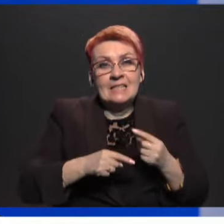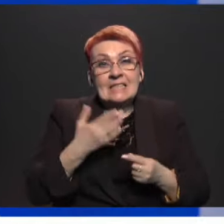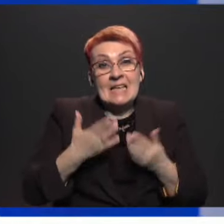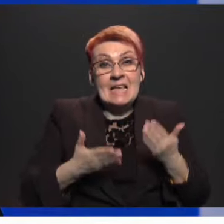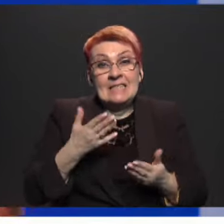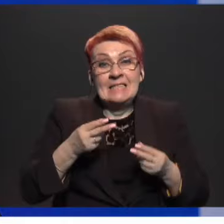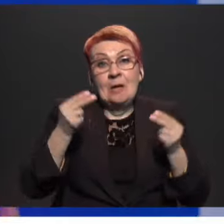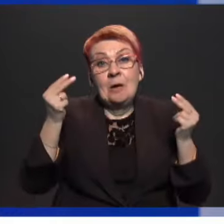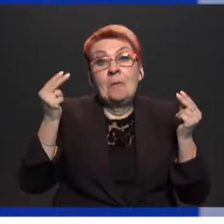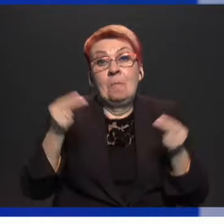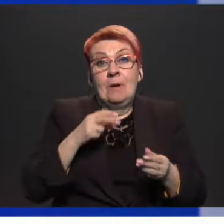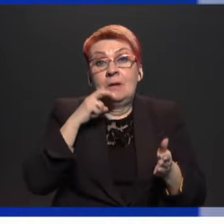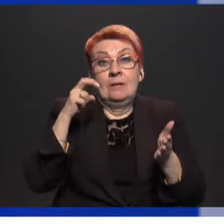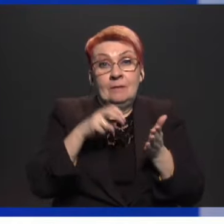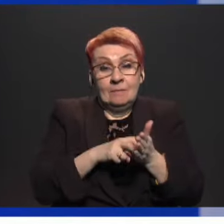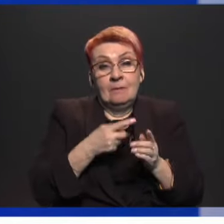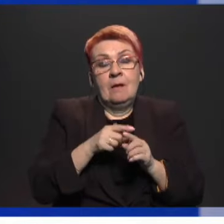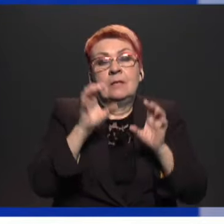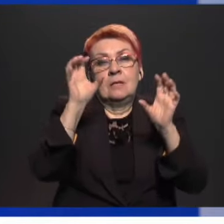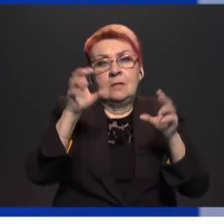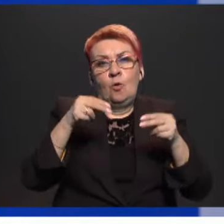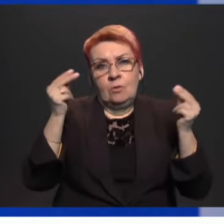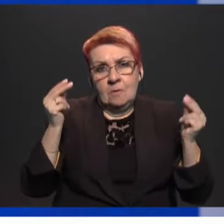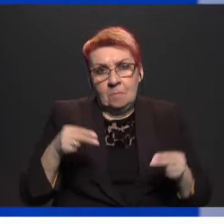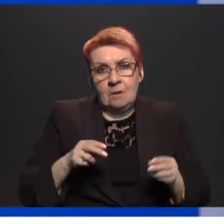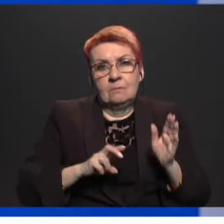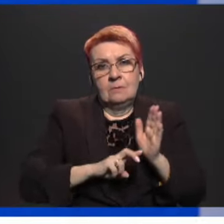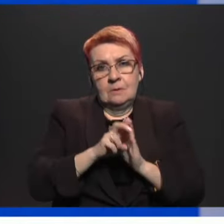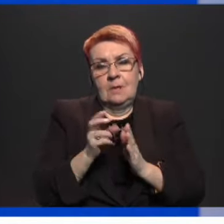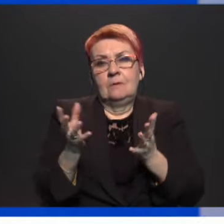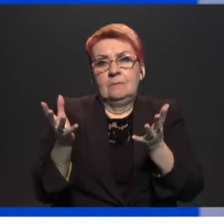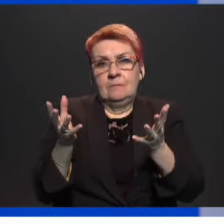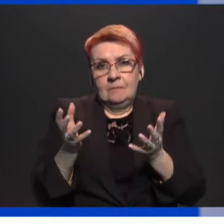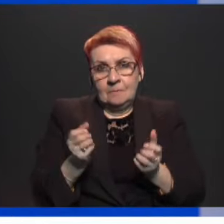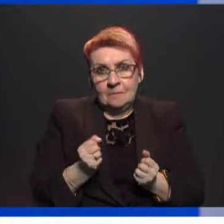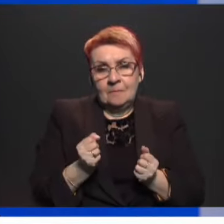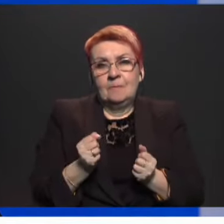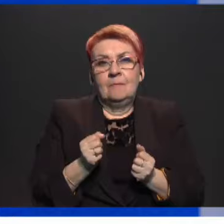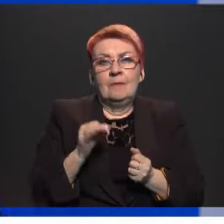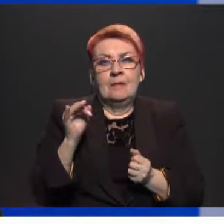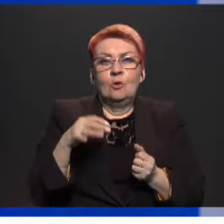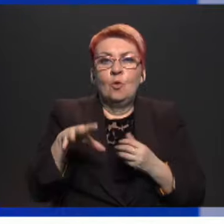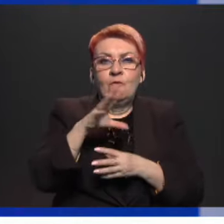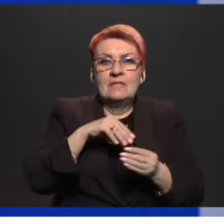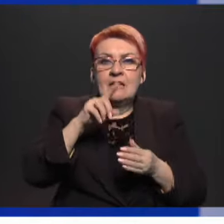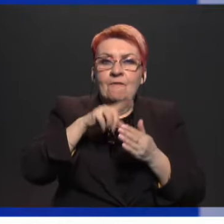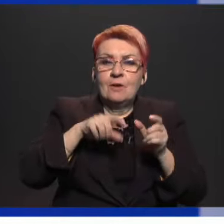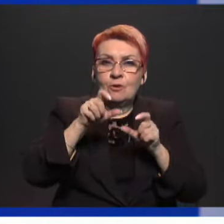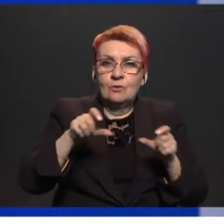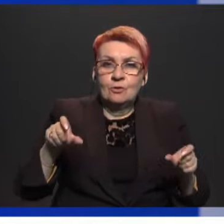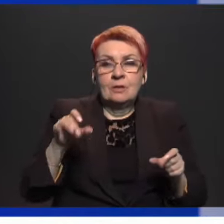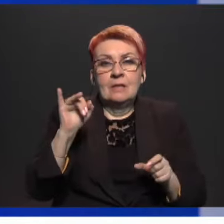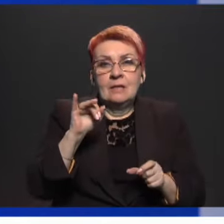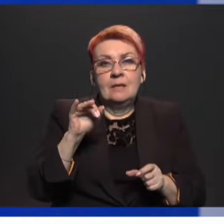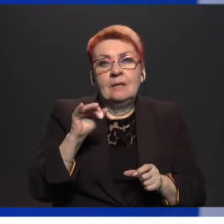брак расписанный, значит, это законный брак, церковь признает его, но призывает людей, всех верующих людей, обязательно еще и венчаться